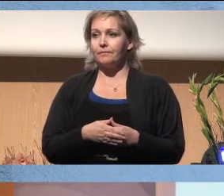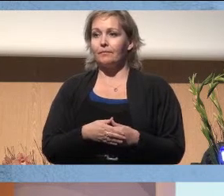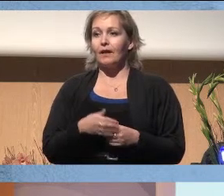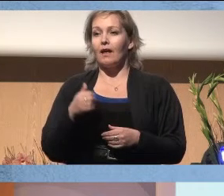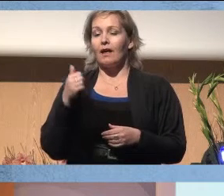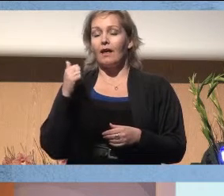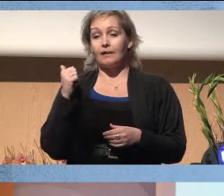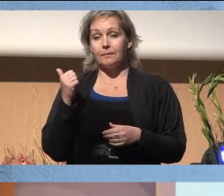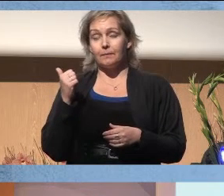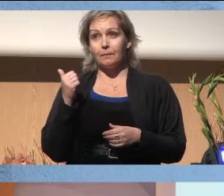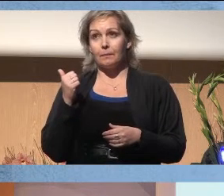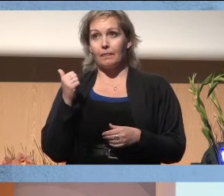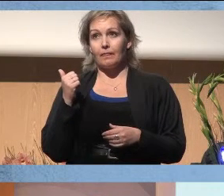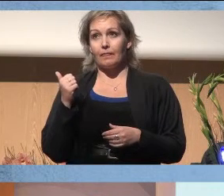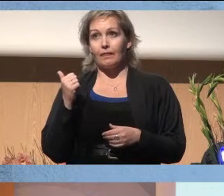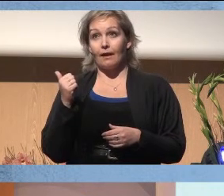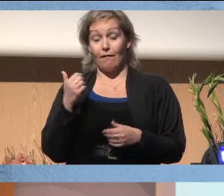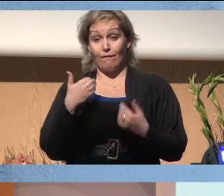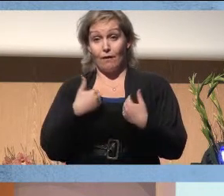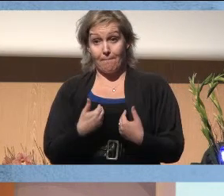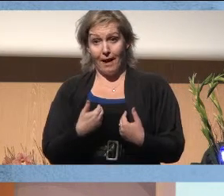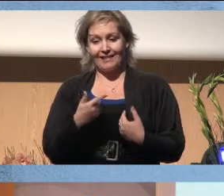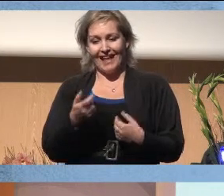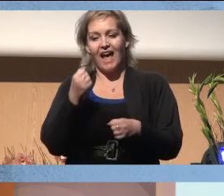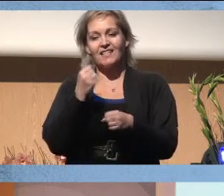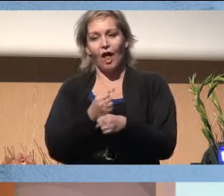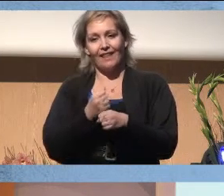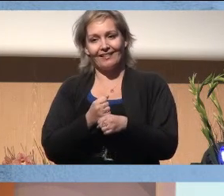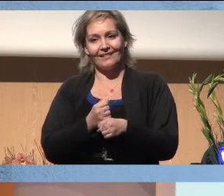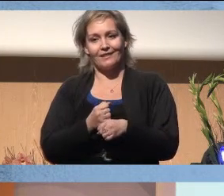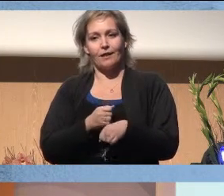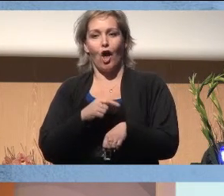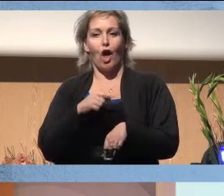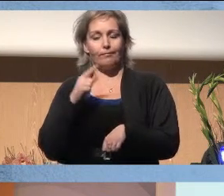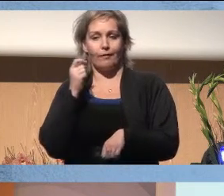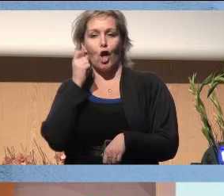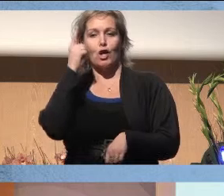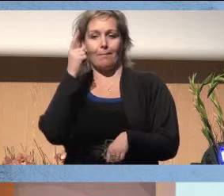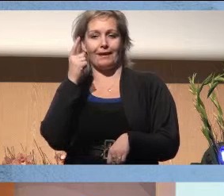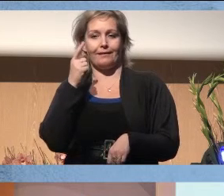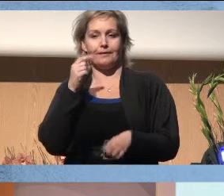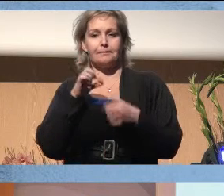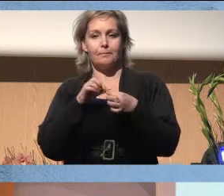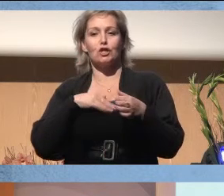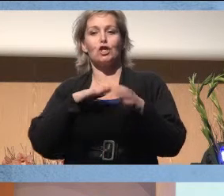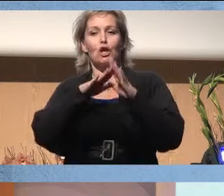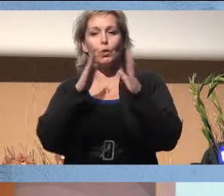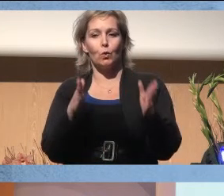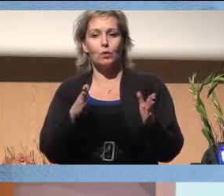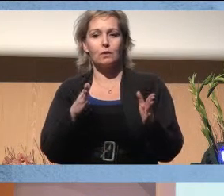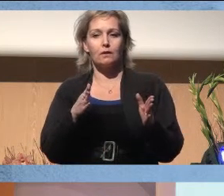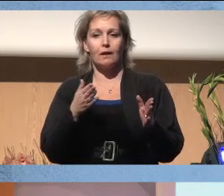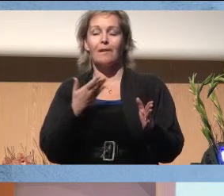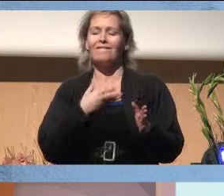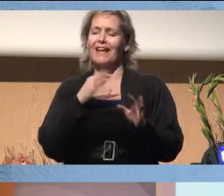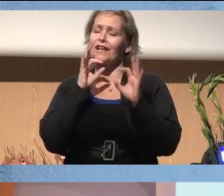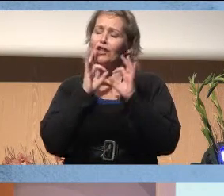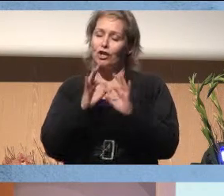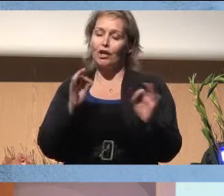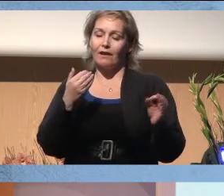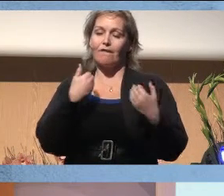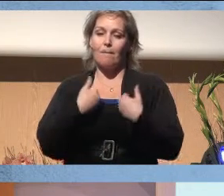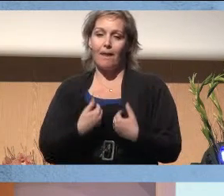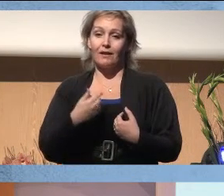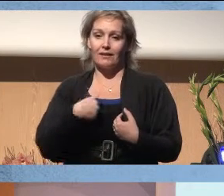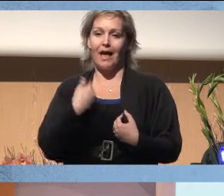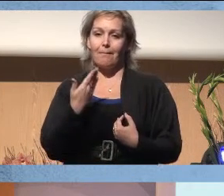Det for meg sannhetens øyeblikk i sykehuset. Dette ble veldig tydelig for meg